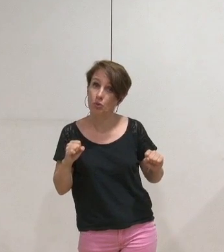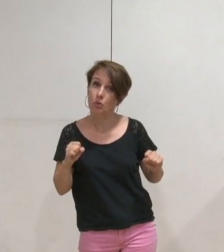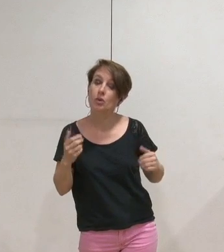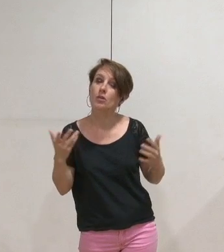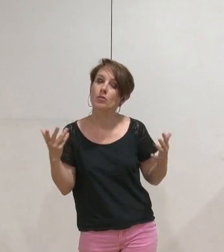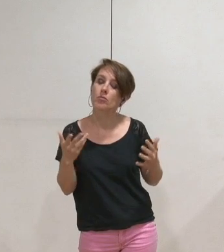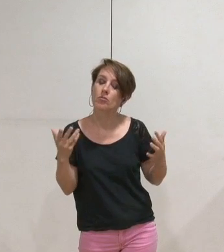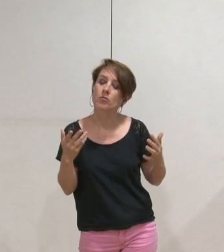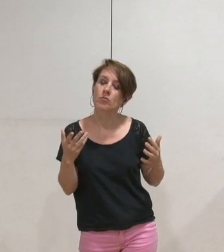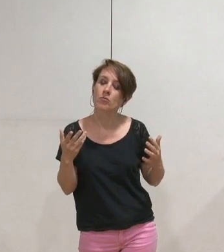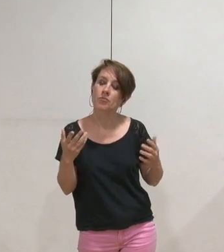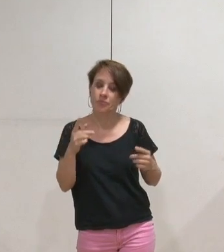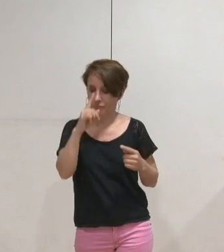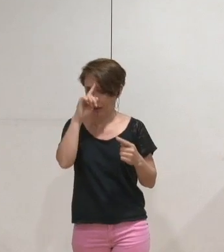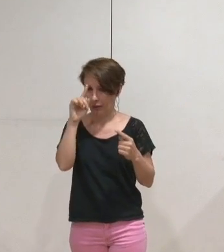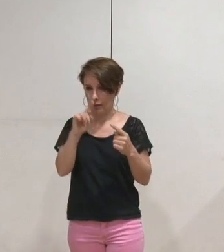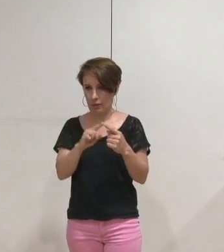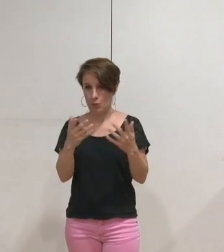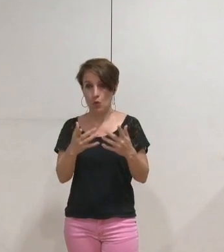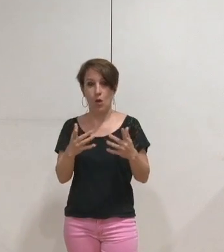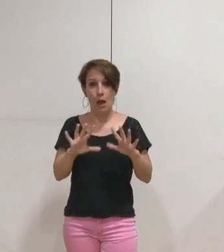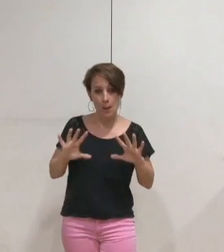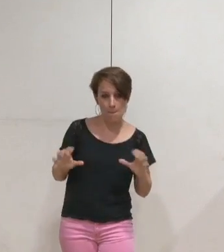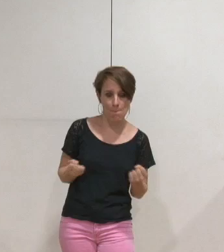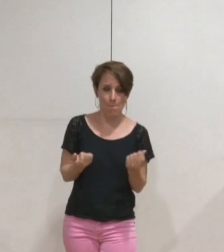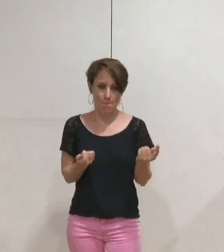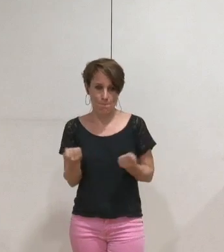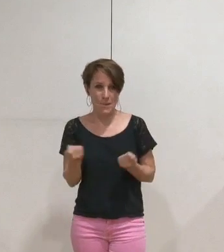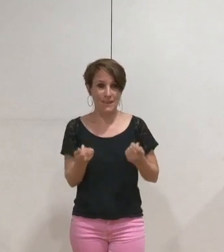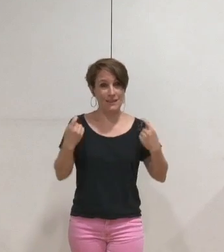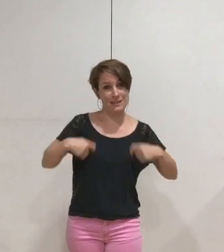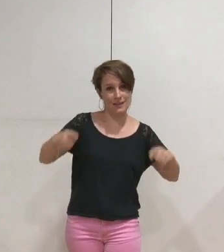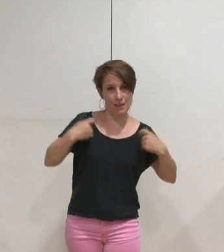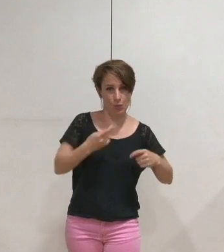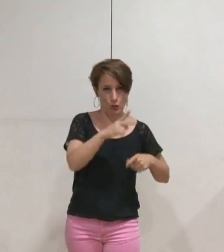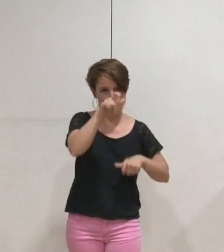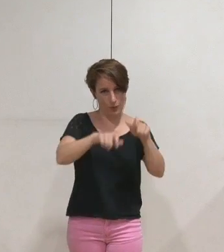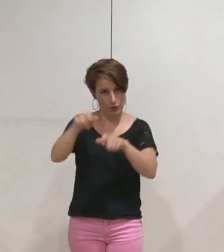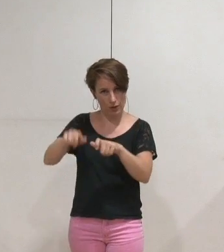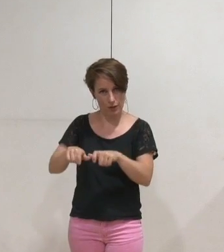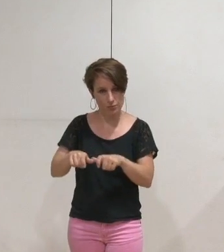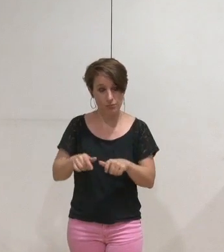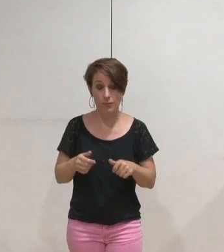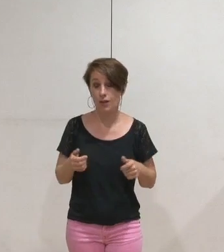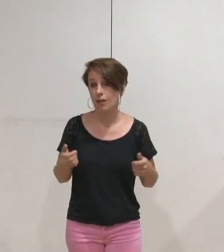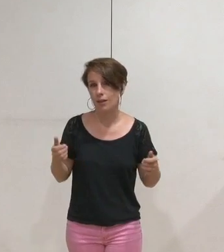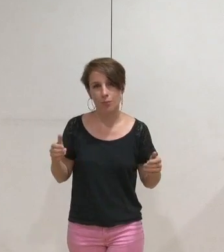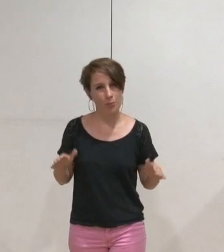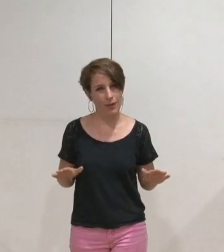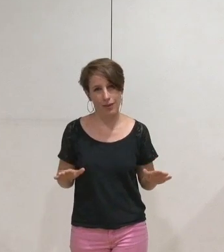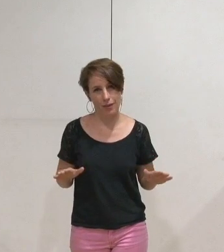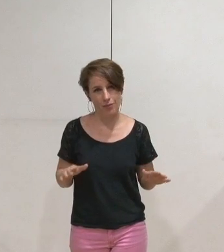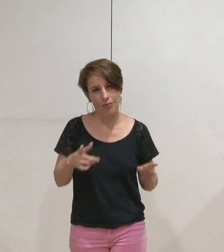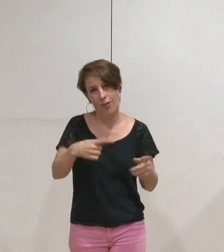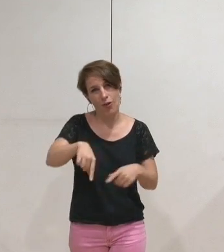la question la maîtrise des dépenses de personnel mais au fond vous le faites